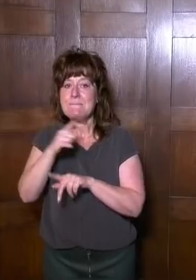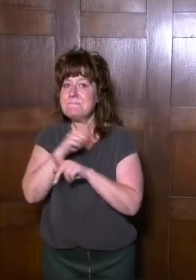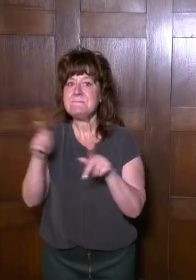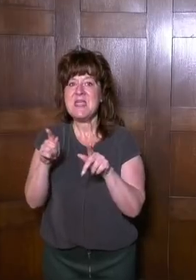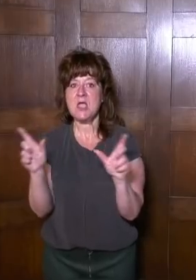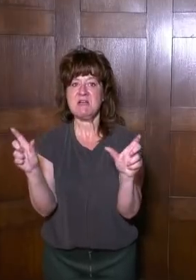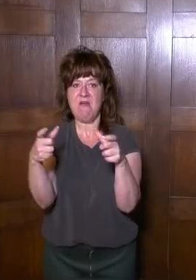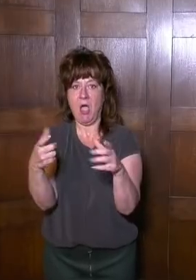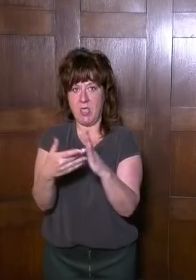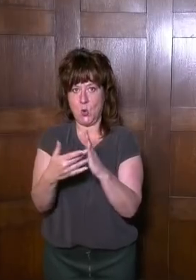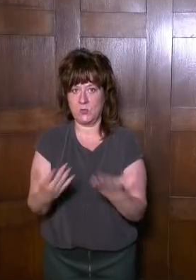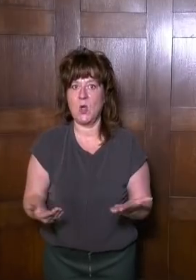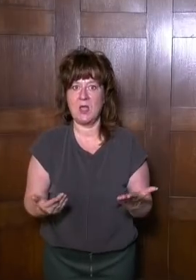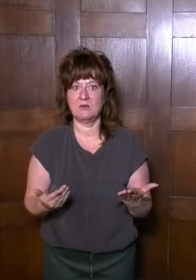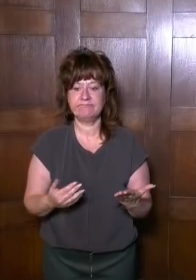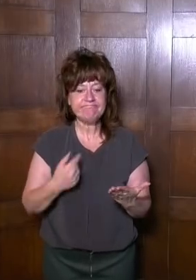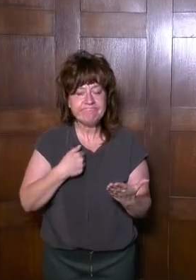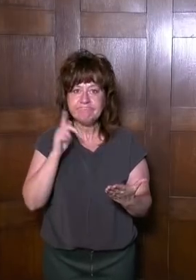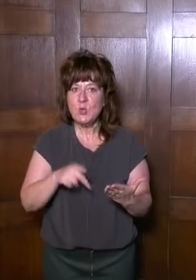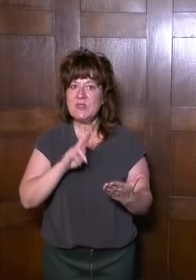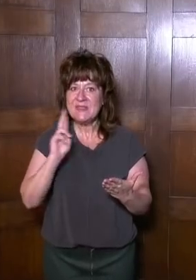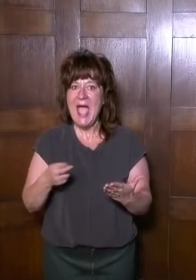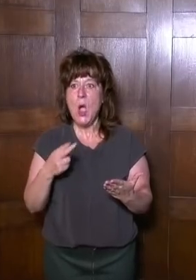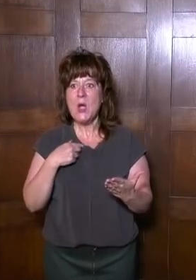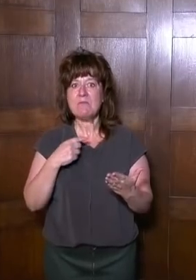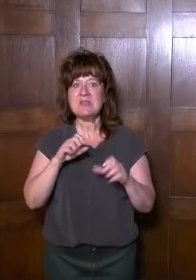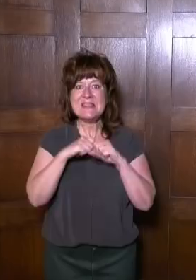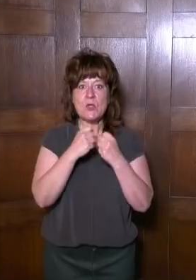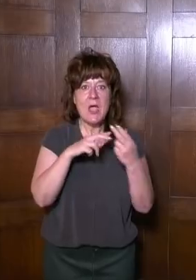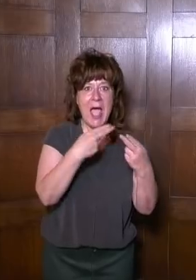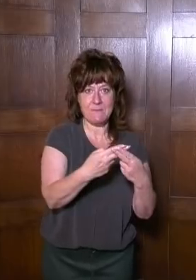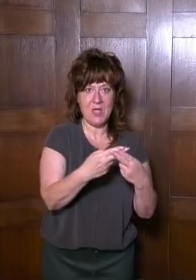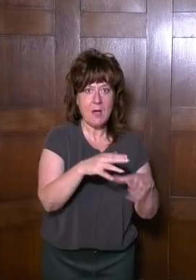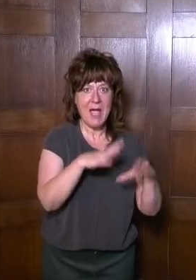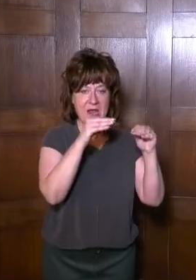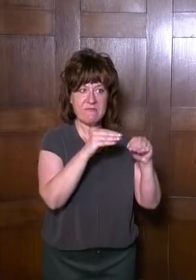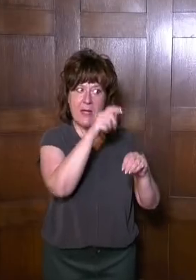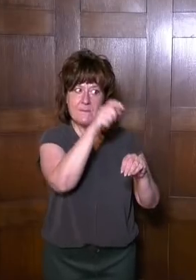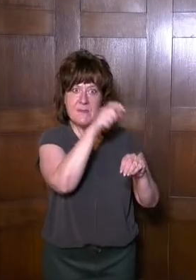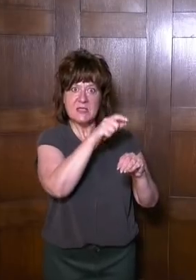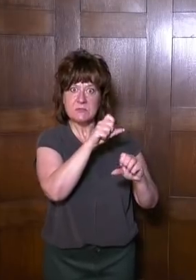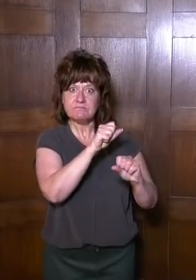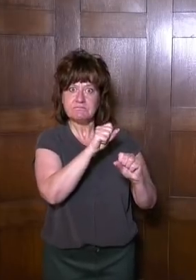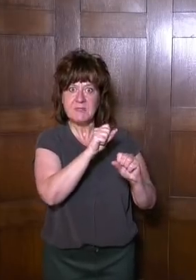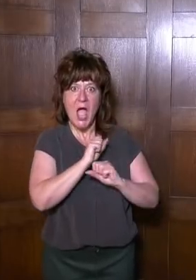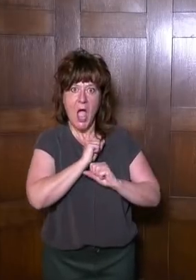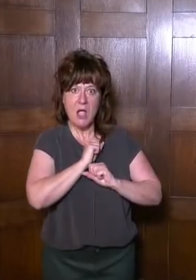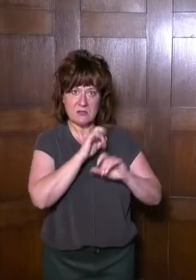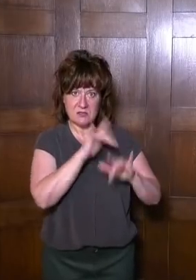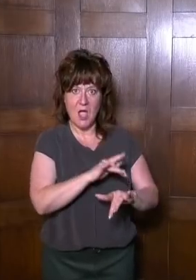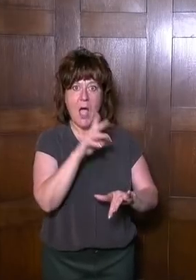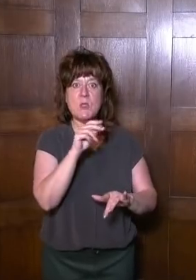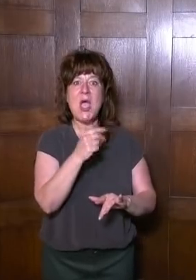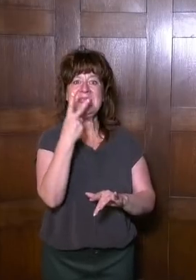Quarantänekontrolle. Und wir mussten auch uns immer wieder anpassen. Am Anfang war die Verängstigung der Bevölkerung da, also haben wir